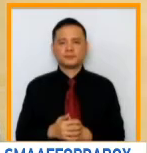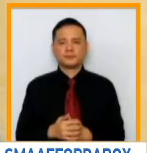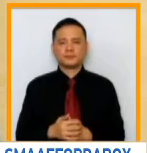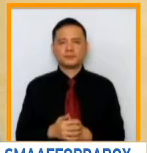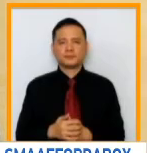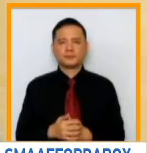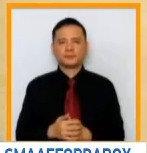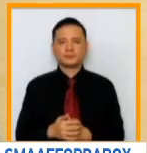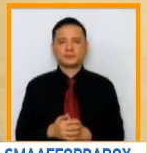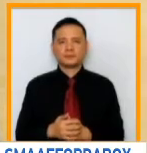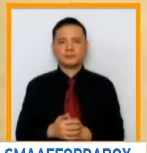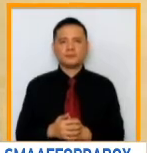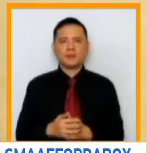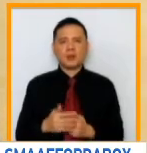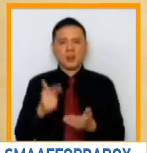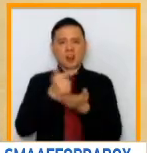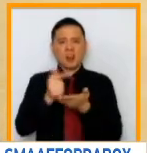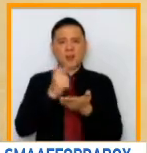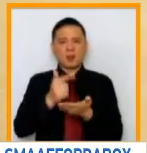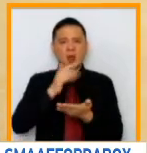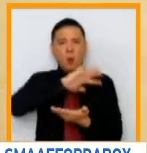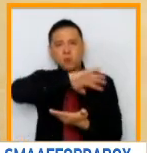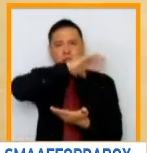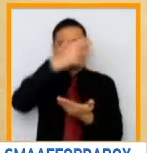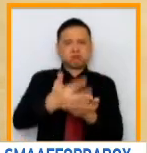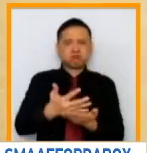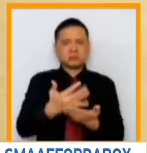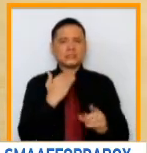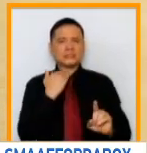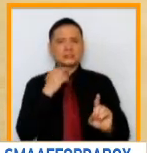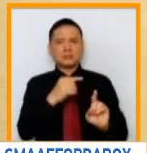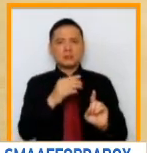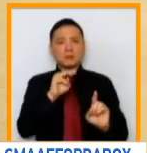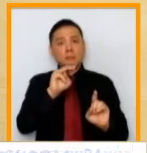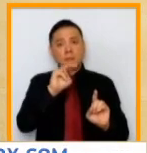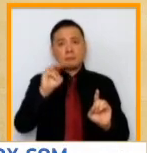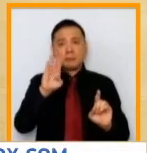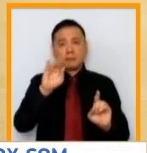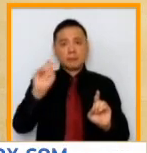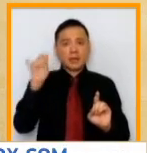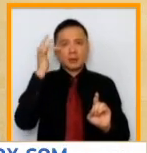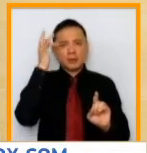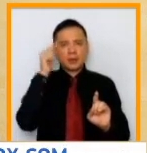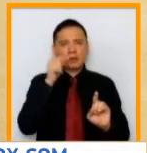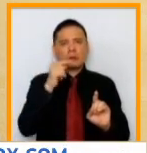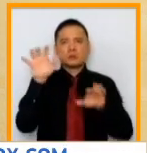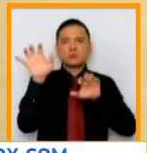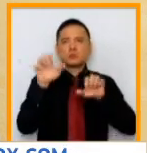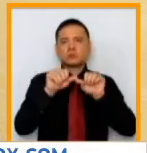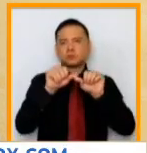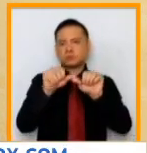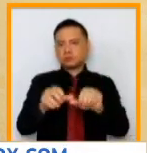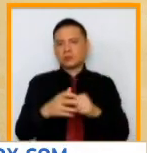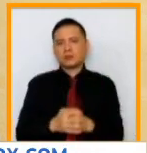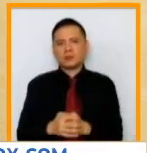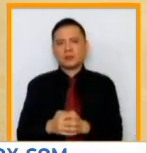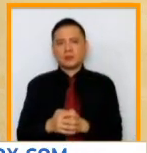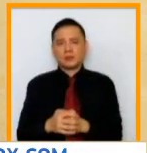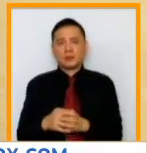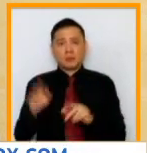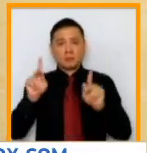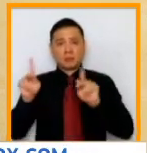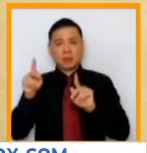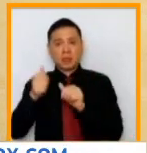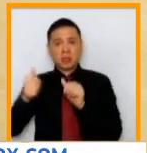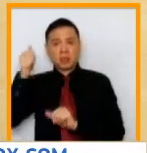Isang katutak na basura ang inanod sa Manila Bay dahil sa walang tigil na pag-ulan. Kaya ang mga otoridad todo linis sa may bahagi ng Dolomite Beach. Yan ang unang